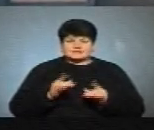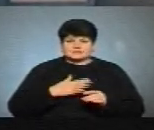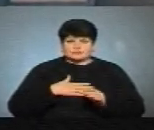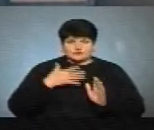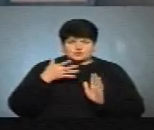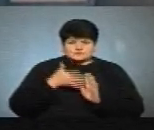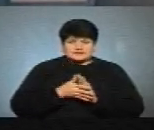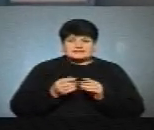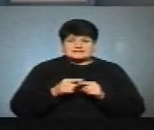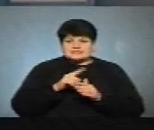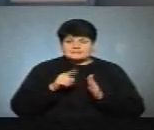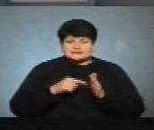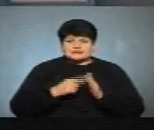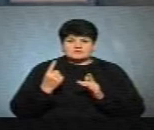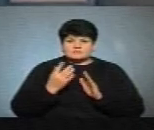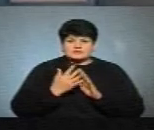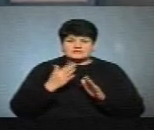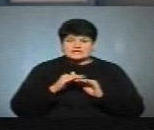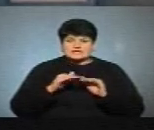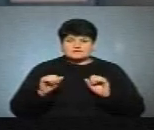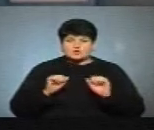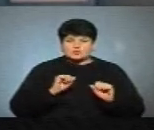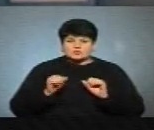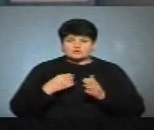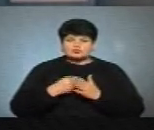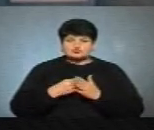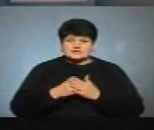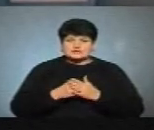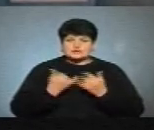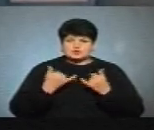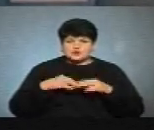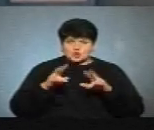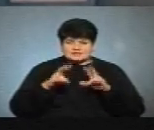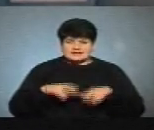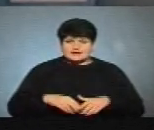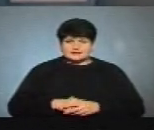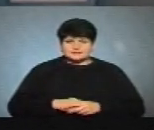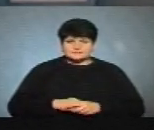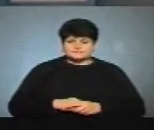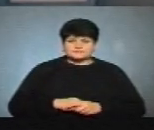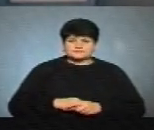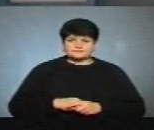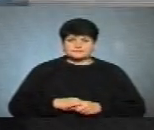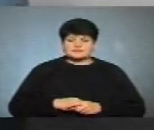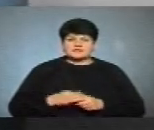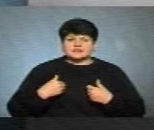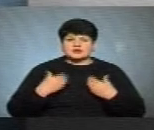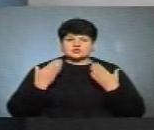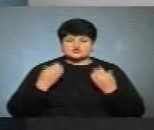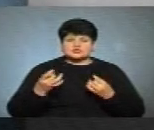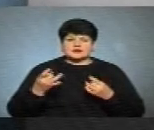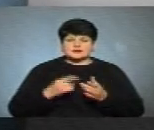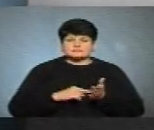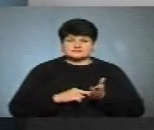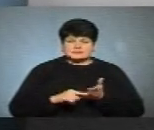ми розуміємо, це питання в першу чергу бюджет. На рівні уряду, бюджет, так, який сьогодні розглядається. І так. Але я ще раз наголошую,